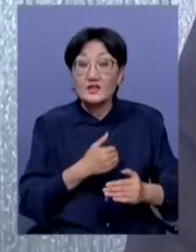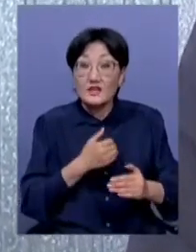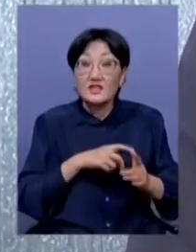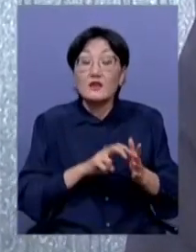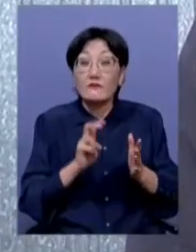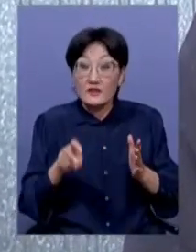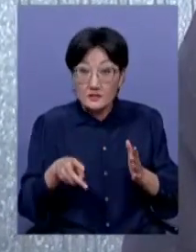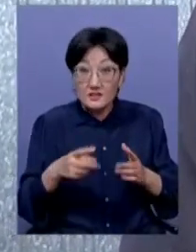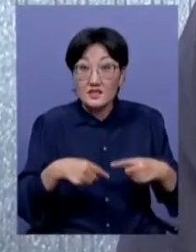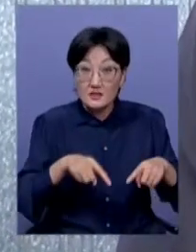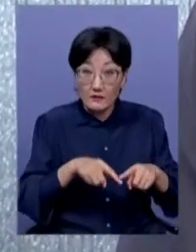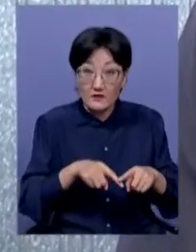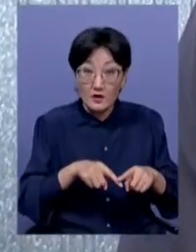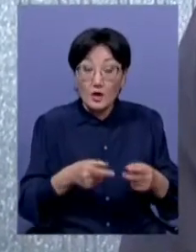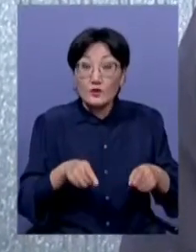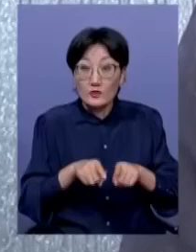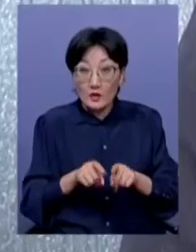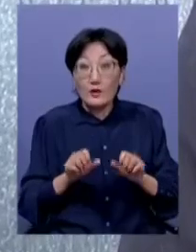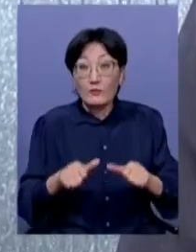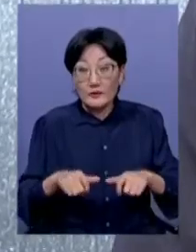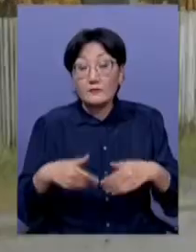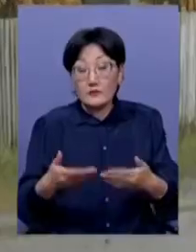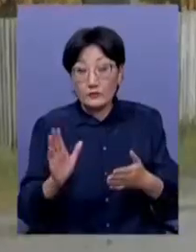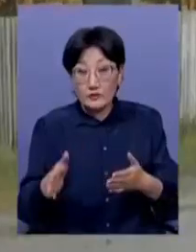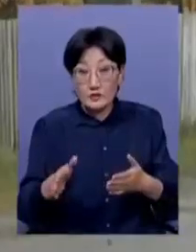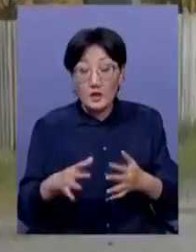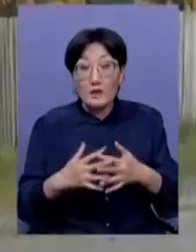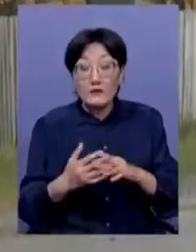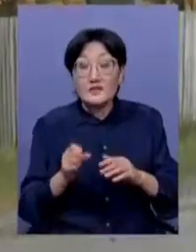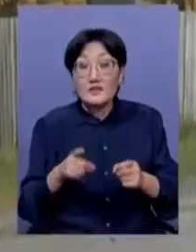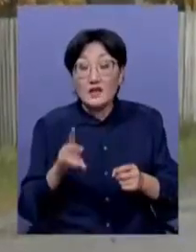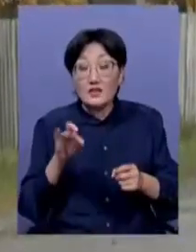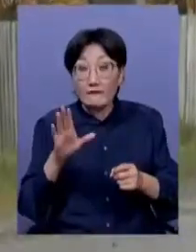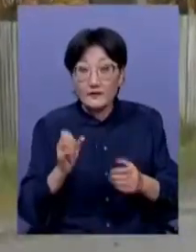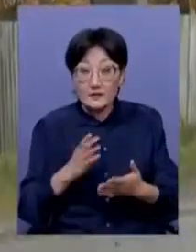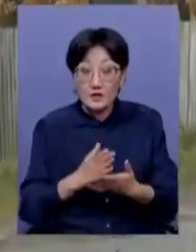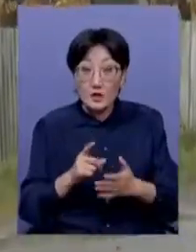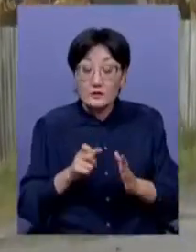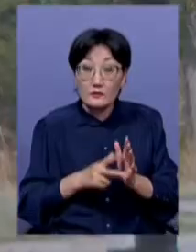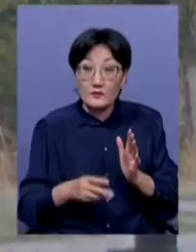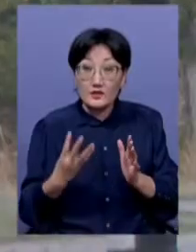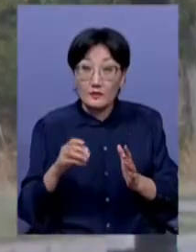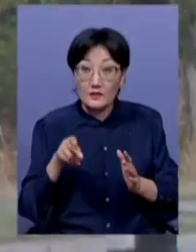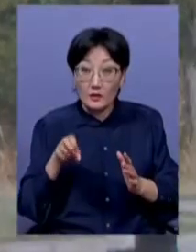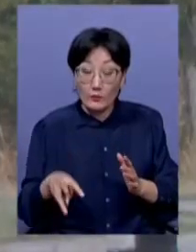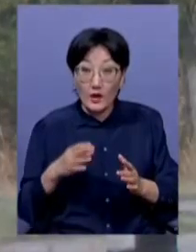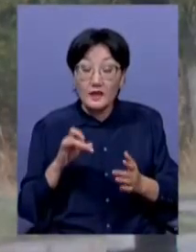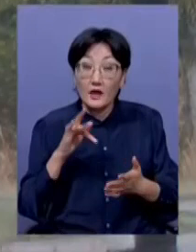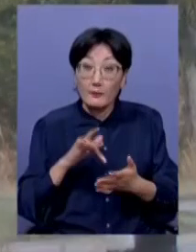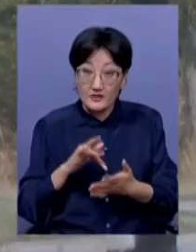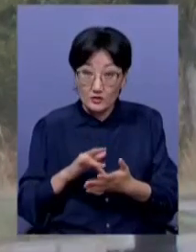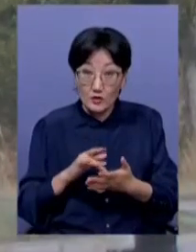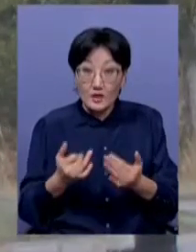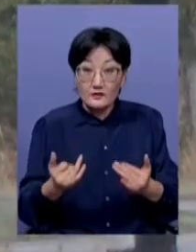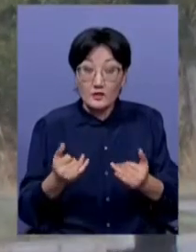состава, такое право им будет предоставлено. Село Золотая Нива находится в 184 километрах от областного центра.